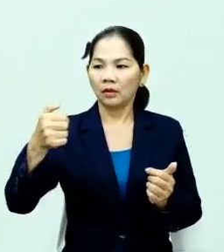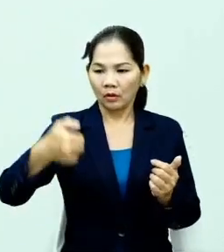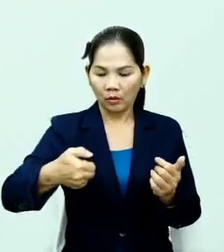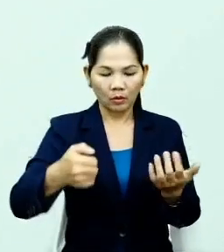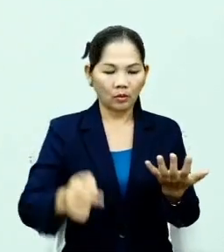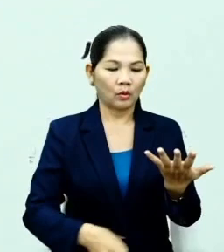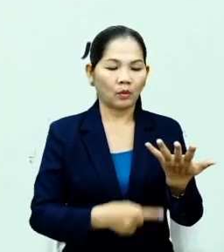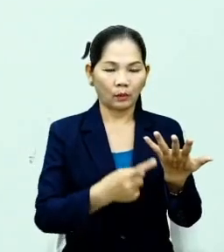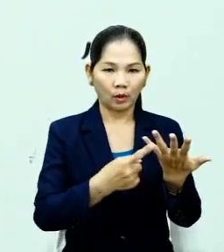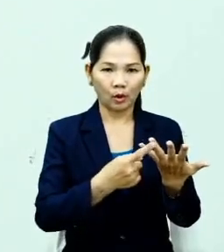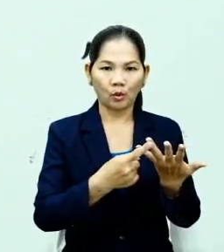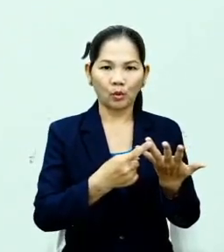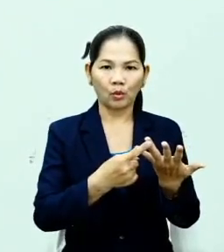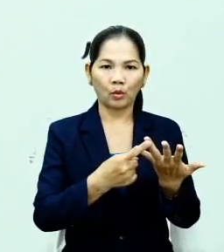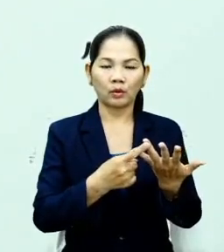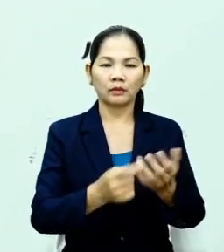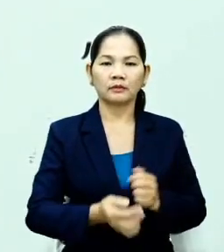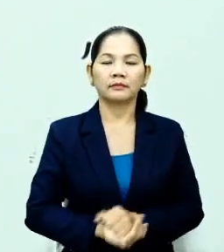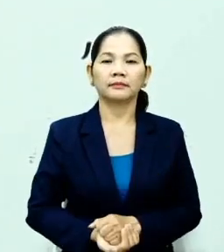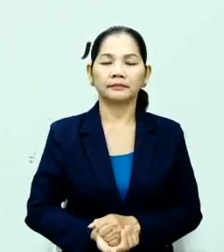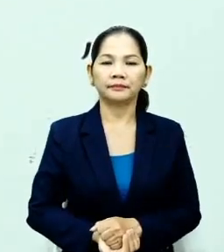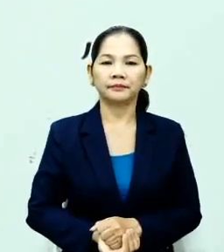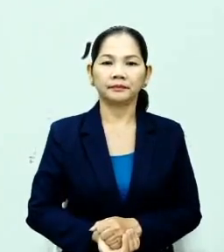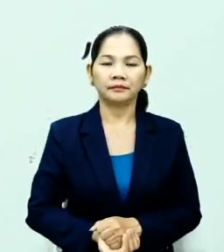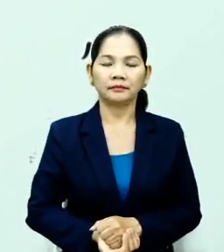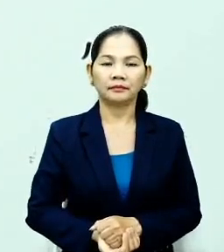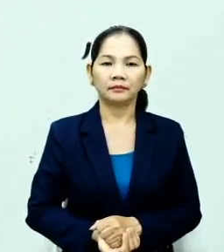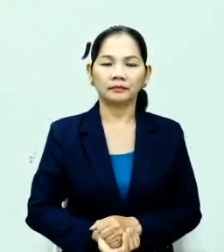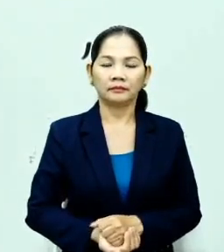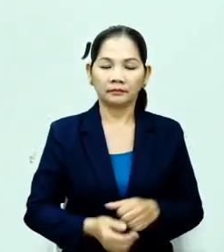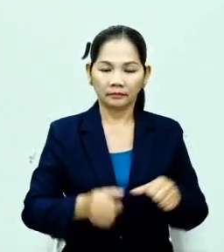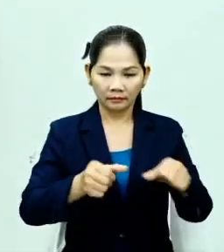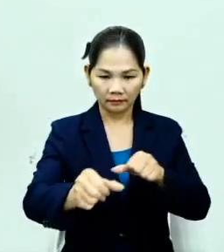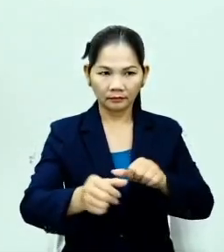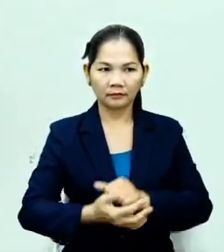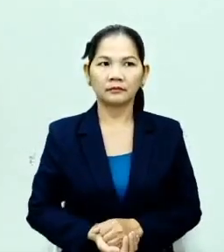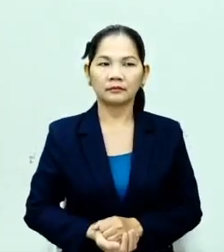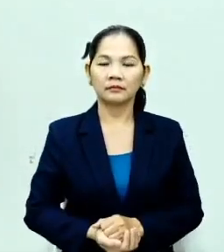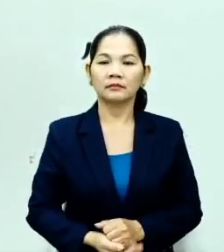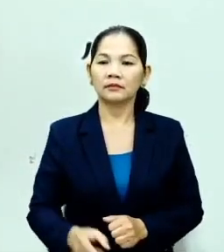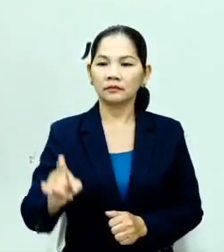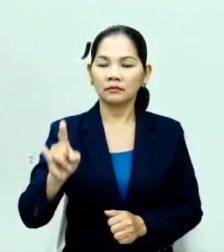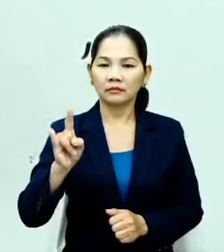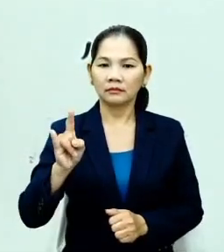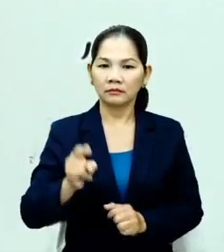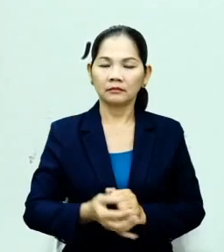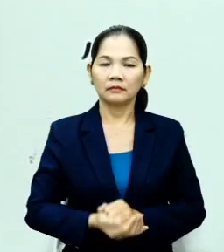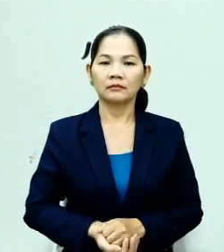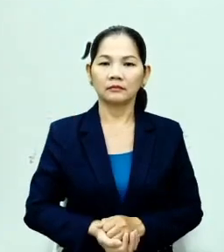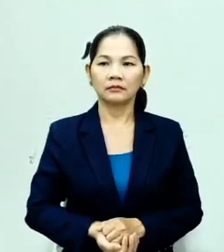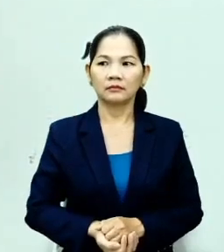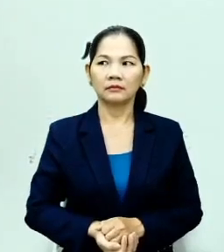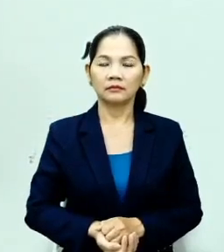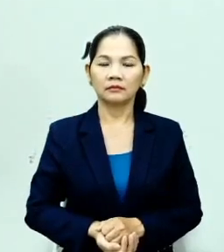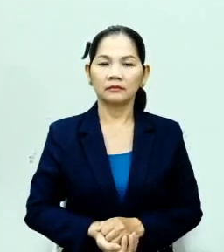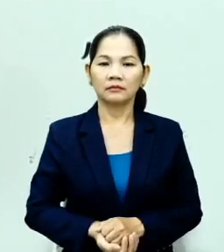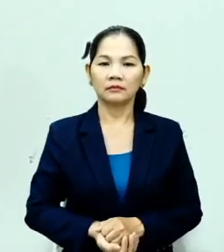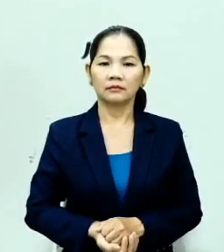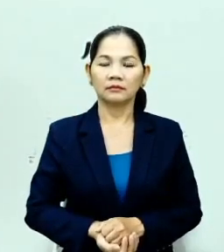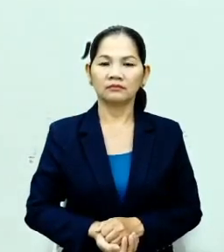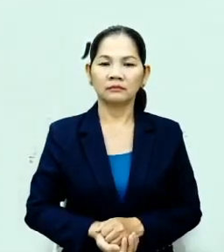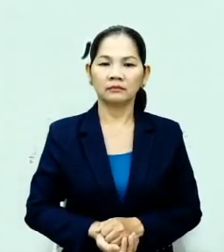ố mình nô cha chiếc bánh to con